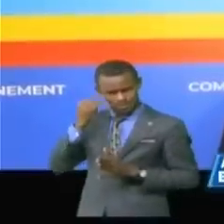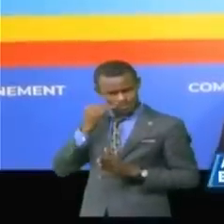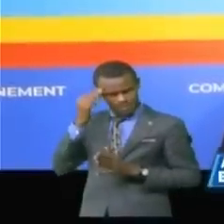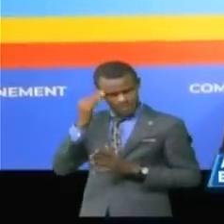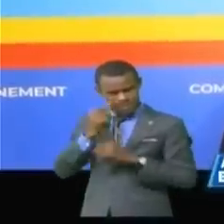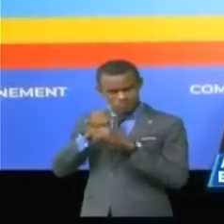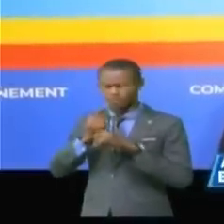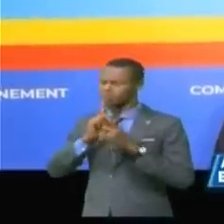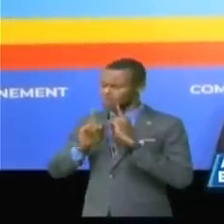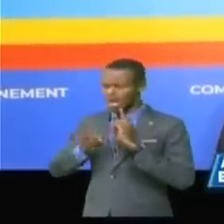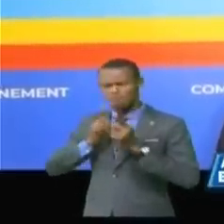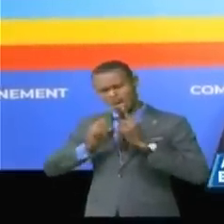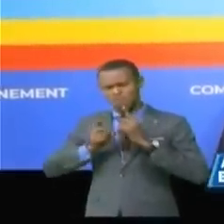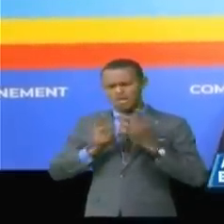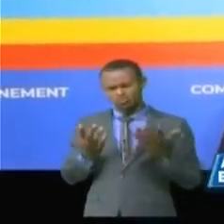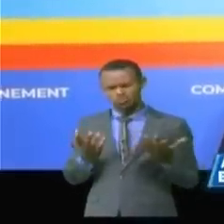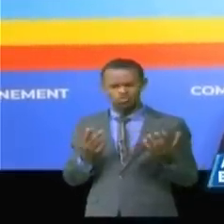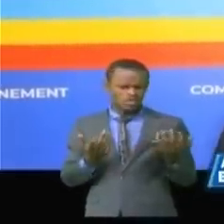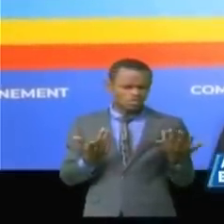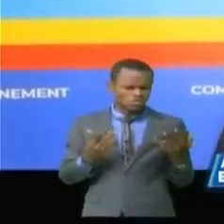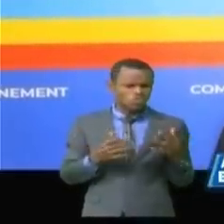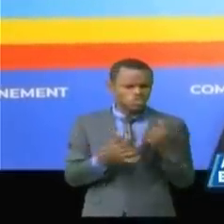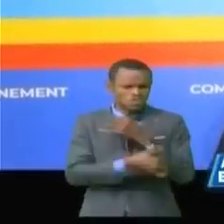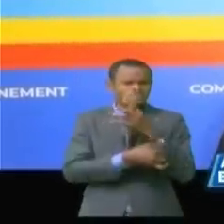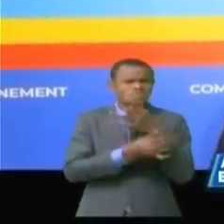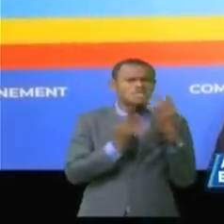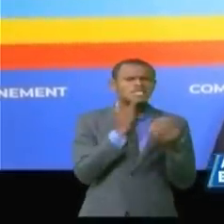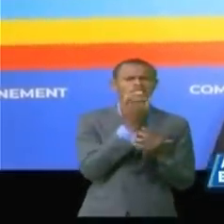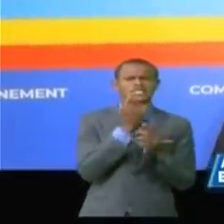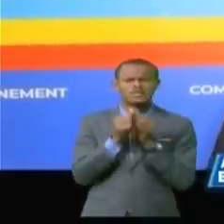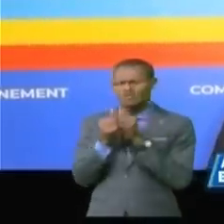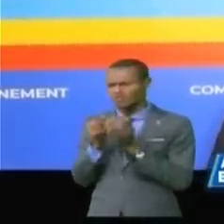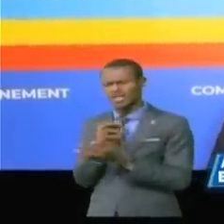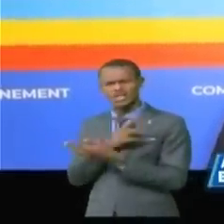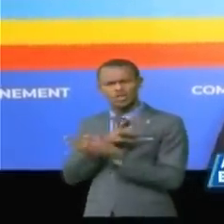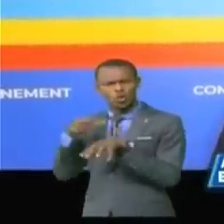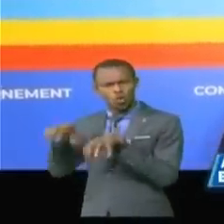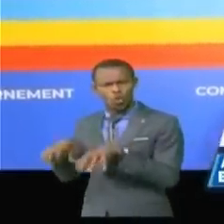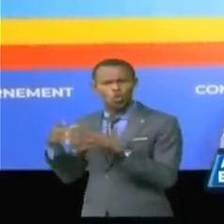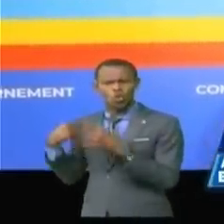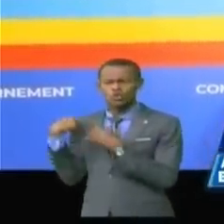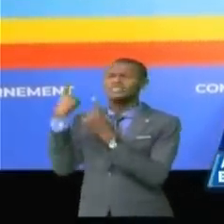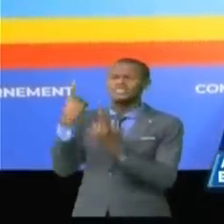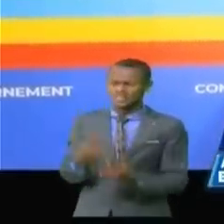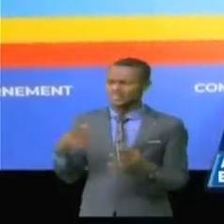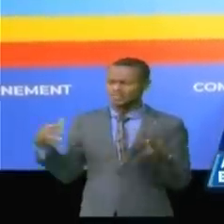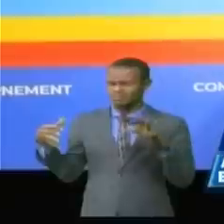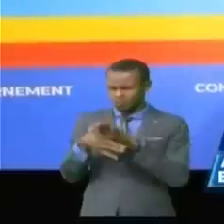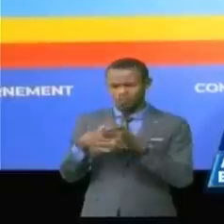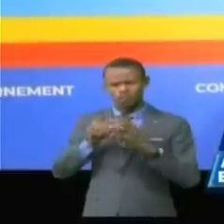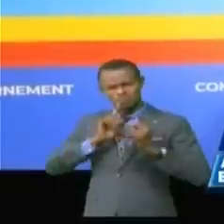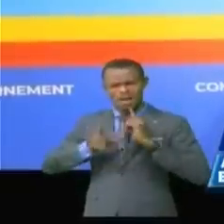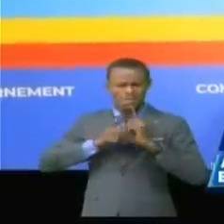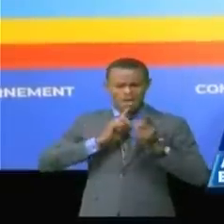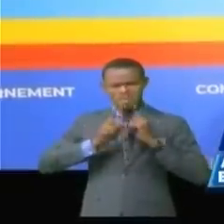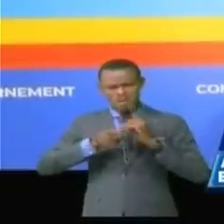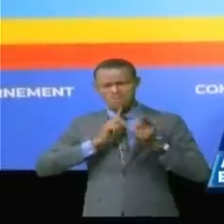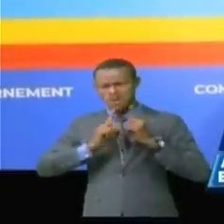relation entre nos deux pays va de très longues années. Je me suis rencontré avec d'autres ministres aussi et aujourd'hui avec le ministre de la